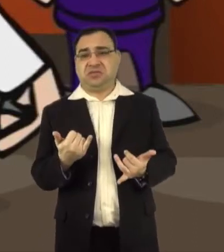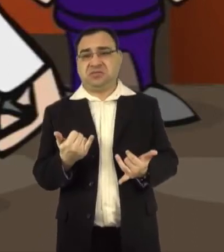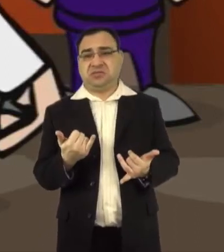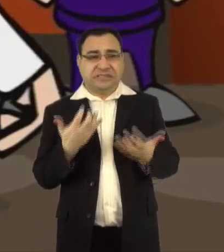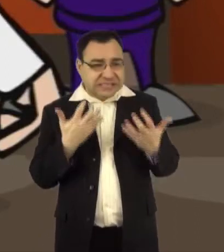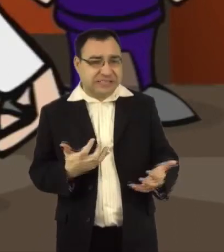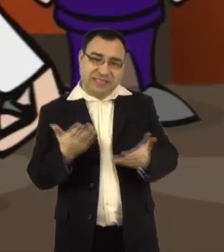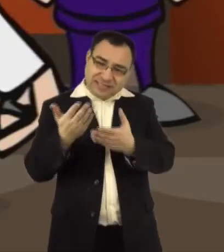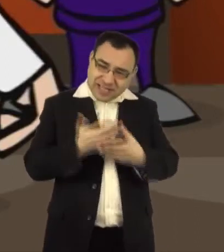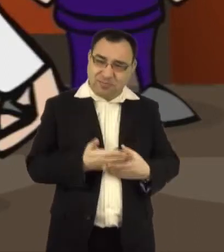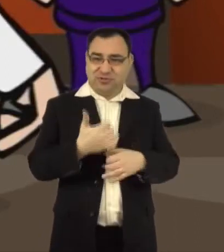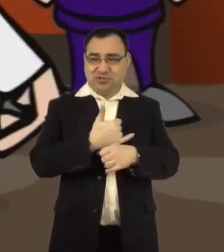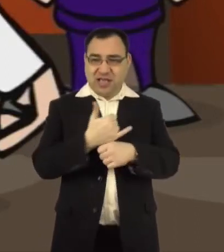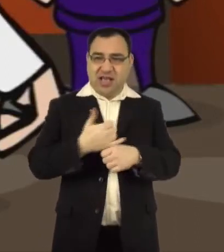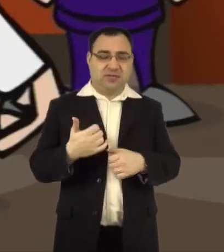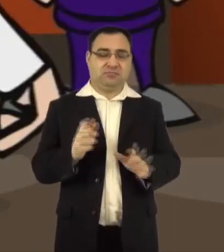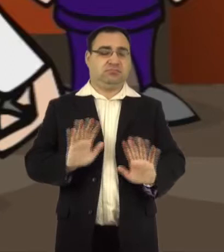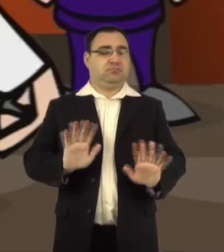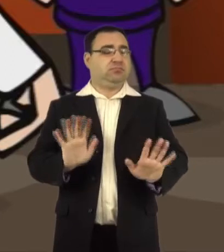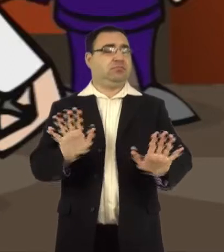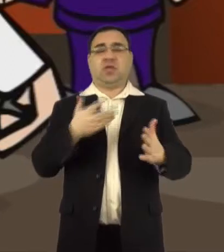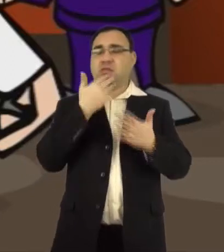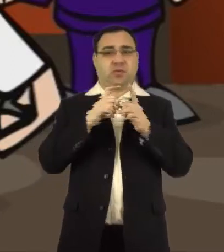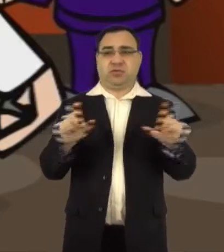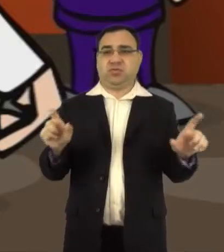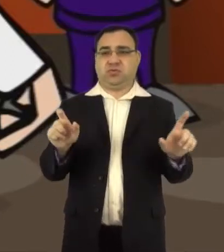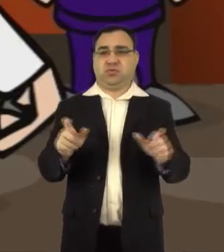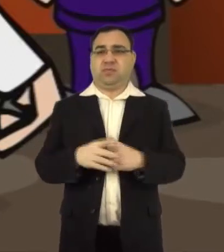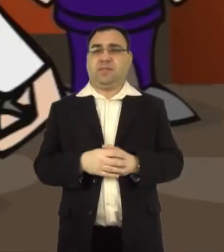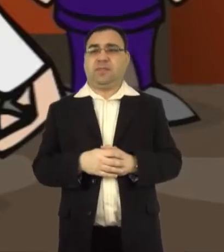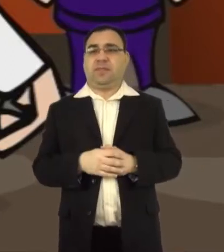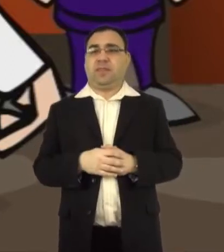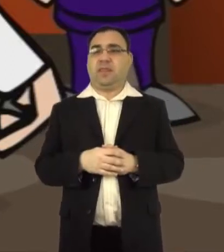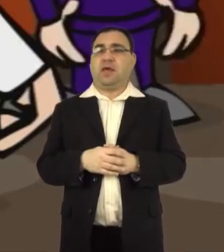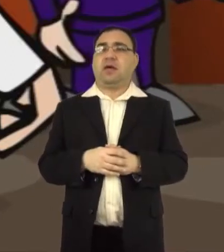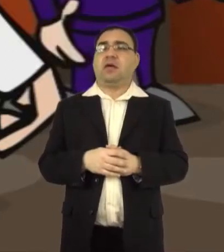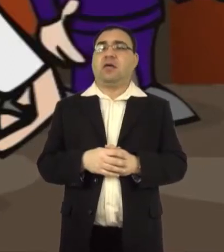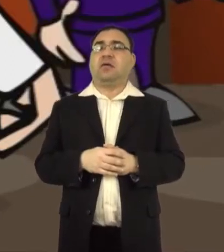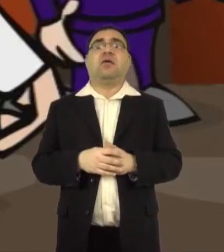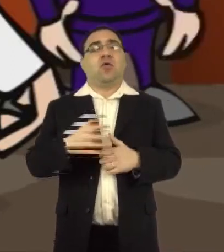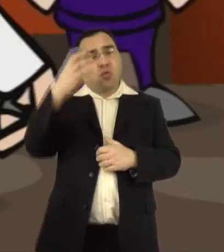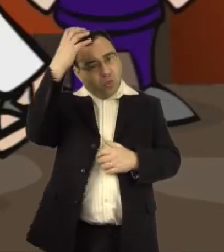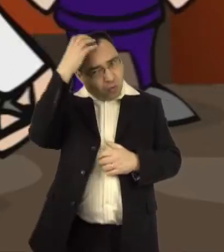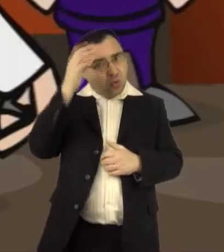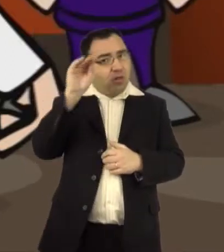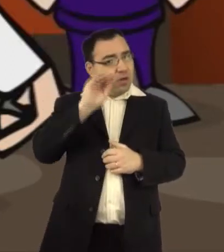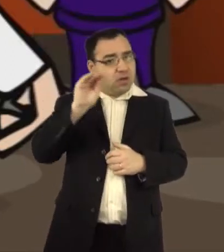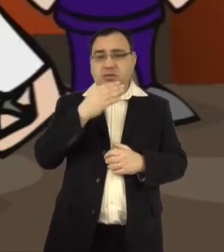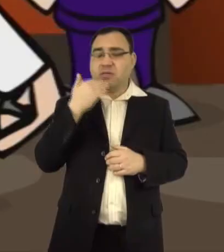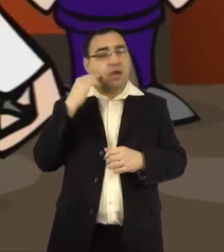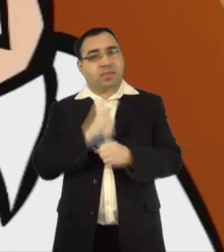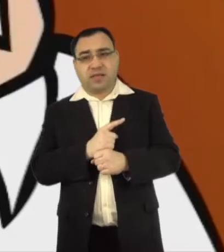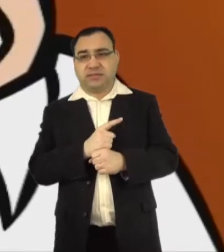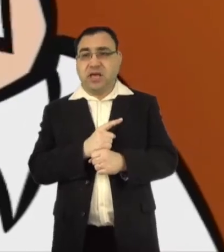może dałby się pan zaprosić na kawkę? Nie mam czasu, naprawdę. A co do panów pytań, jego wysokość jeszcze nie